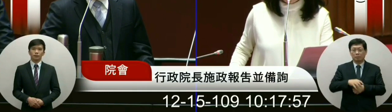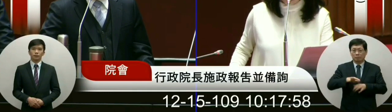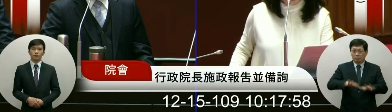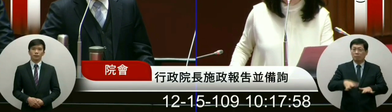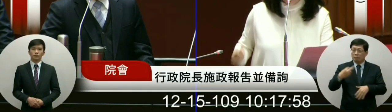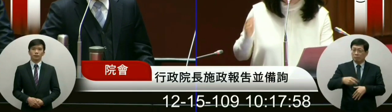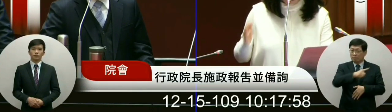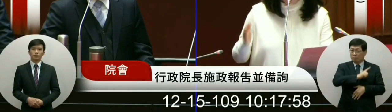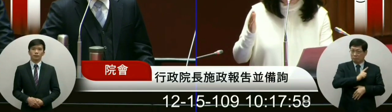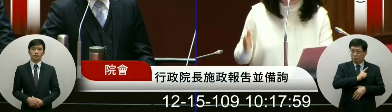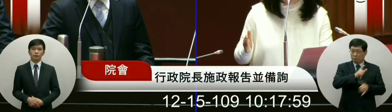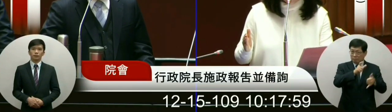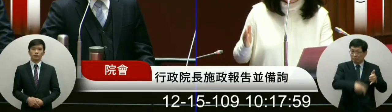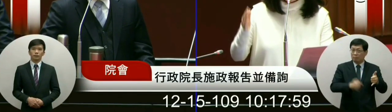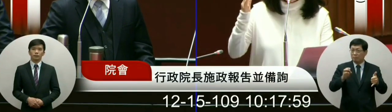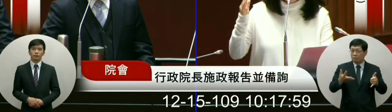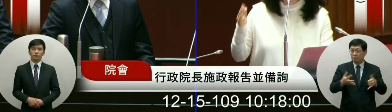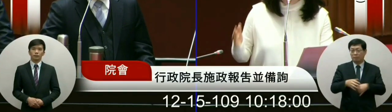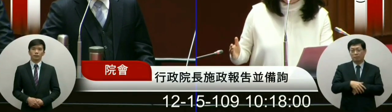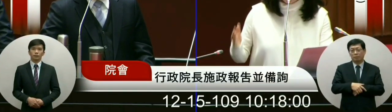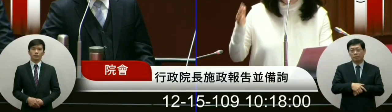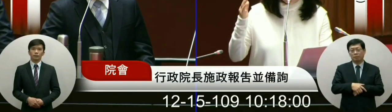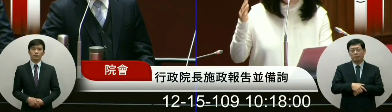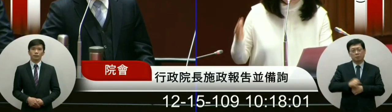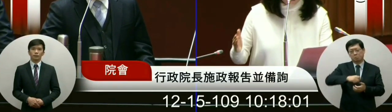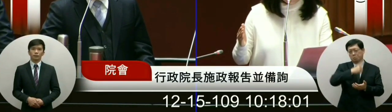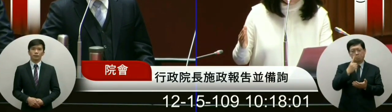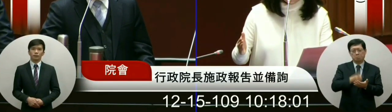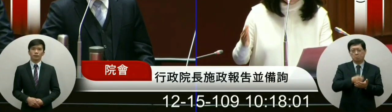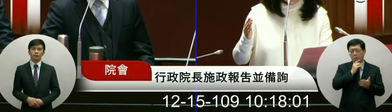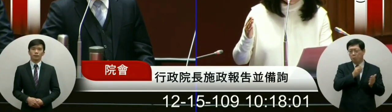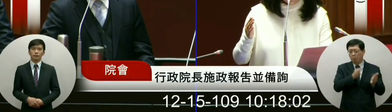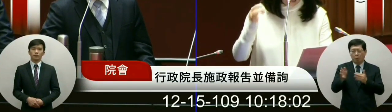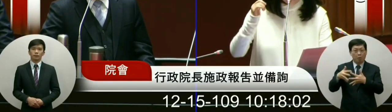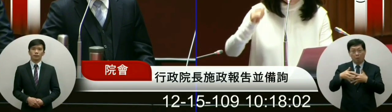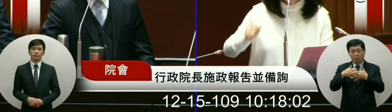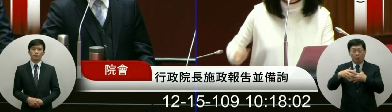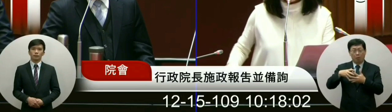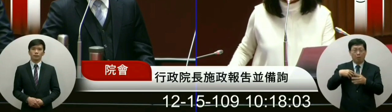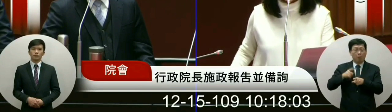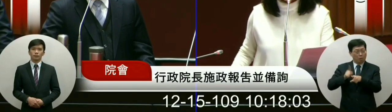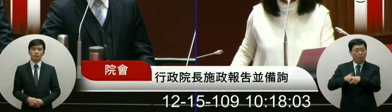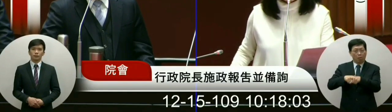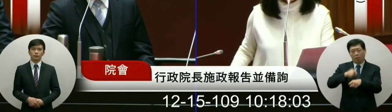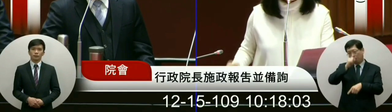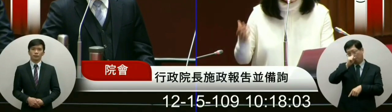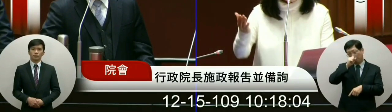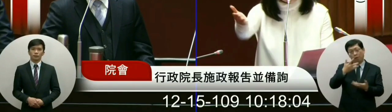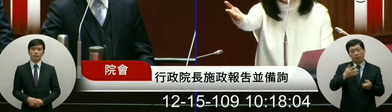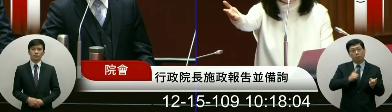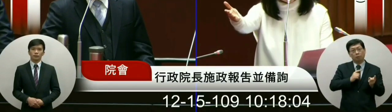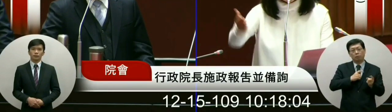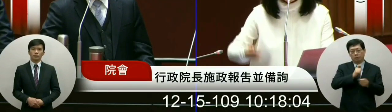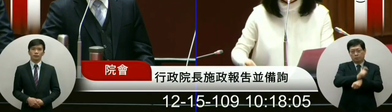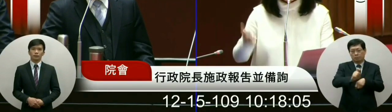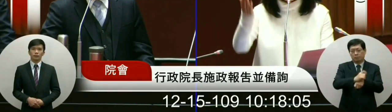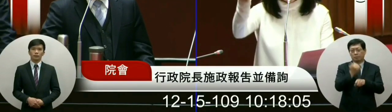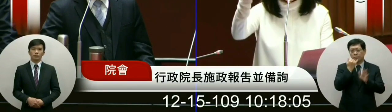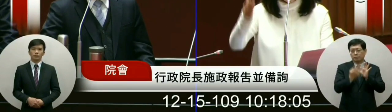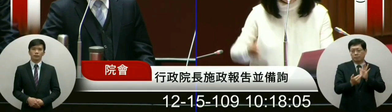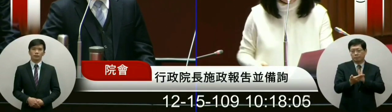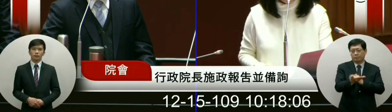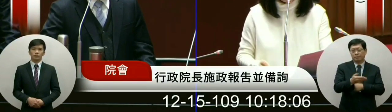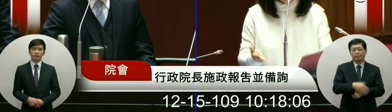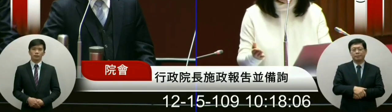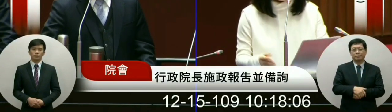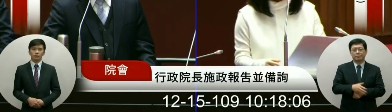现在的您又为什么完全的向美国的压力屈服？院长，你有十分钟的时间